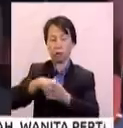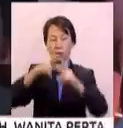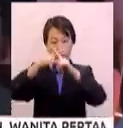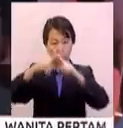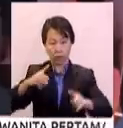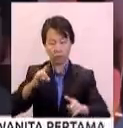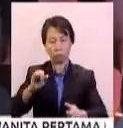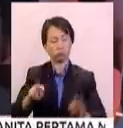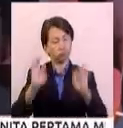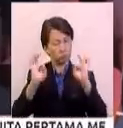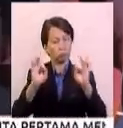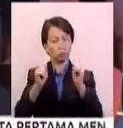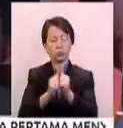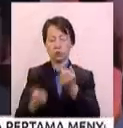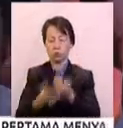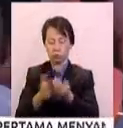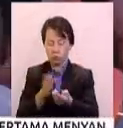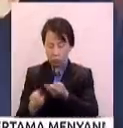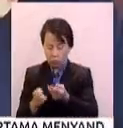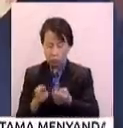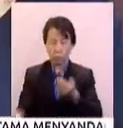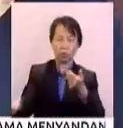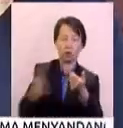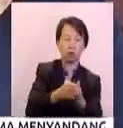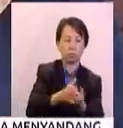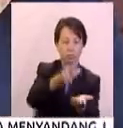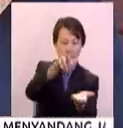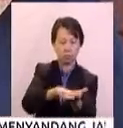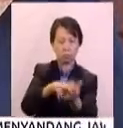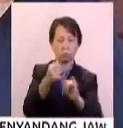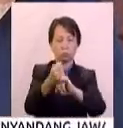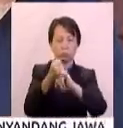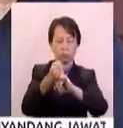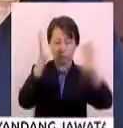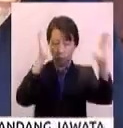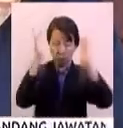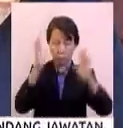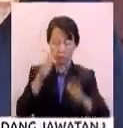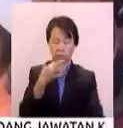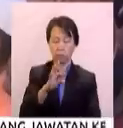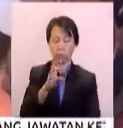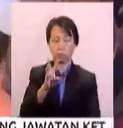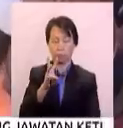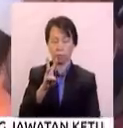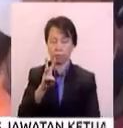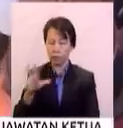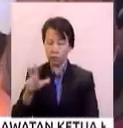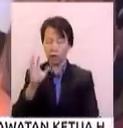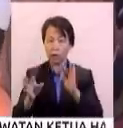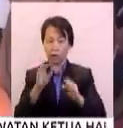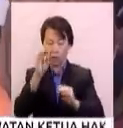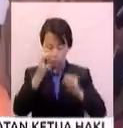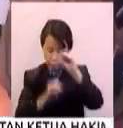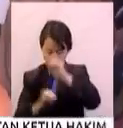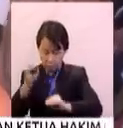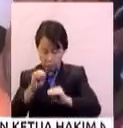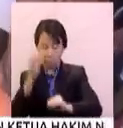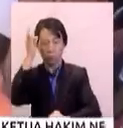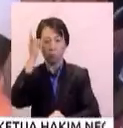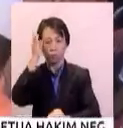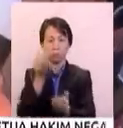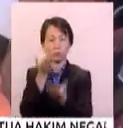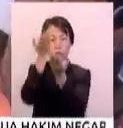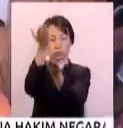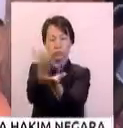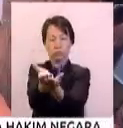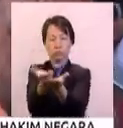Rakyat stabil dan memudahkan usaha mengembalikan status Perjanjian Malaysia 1963 sekiranya pindaan Perlembagaan Persekutuan